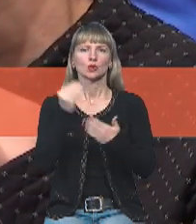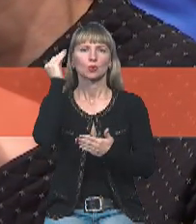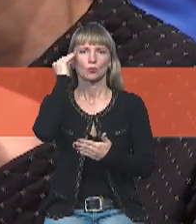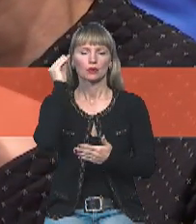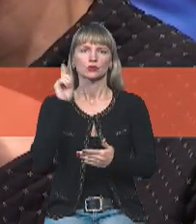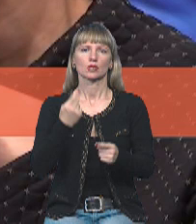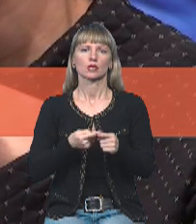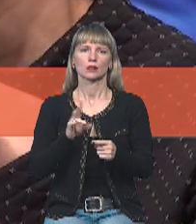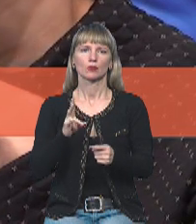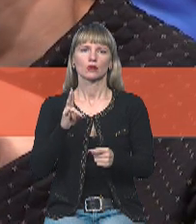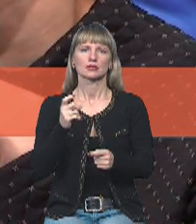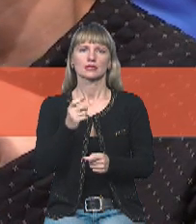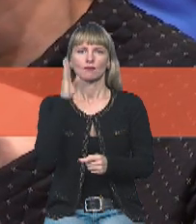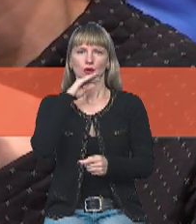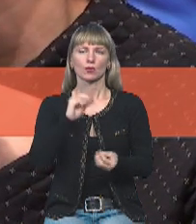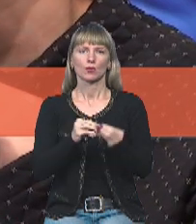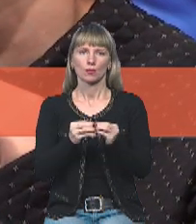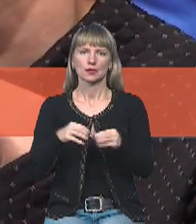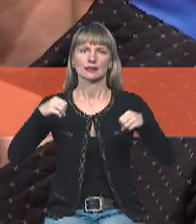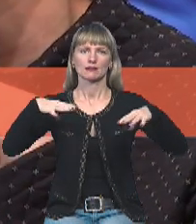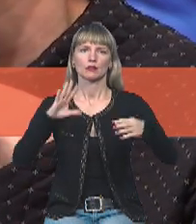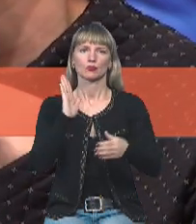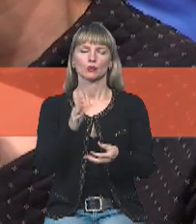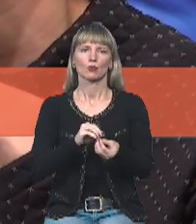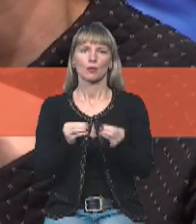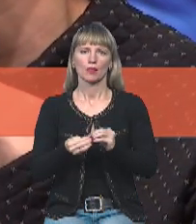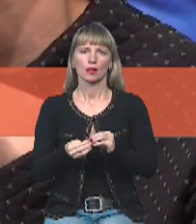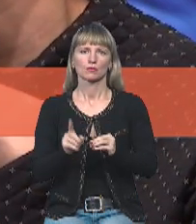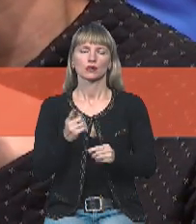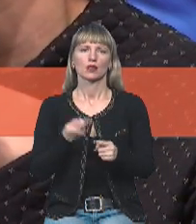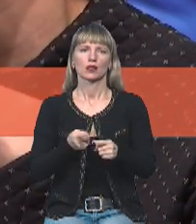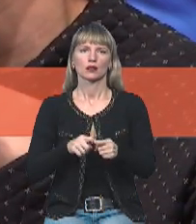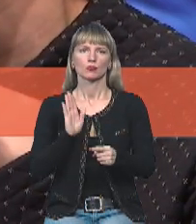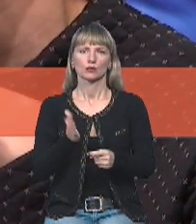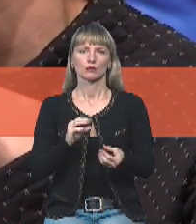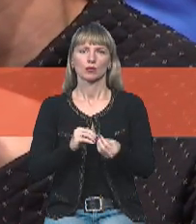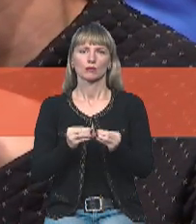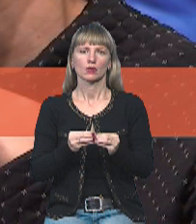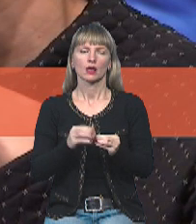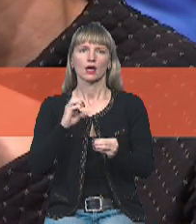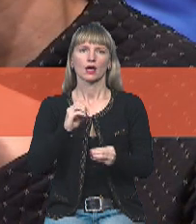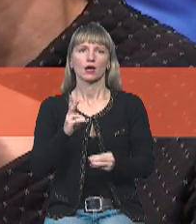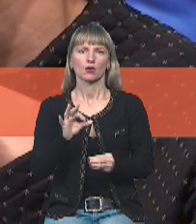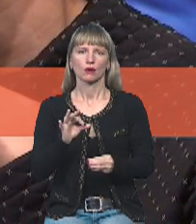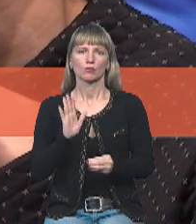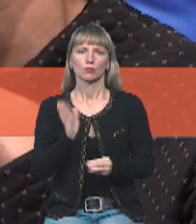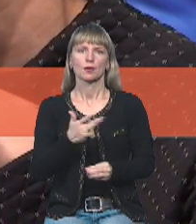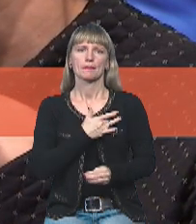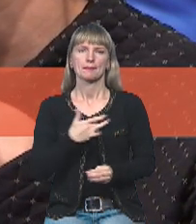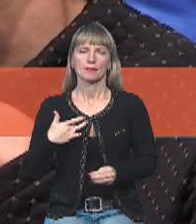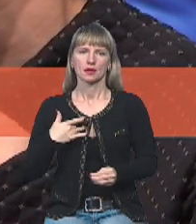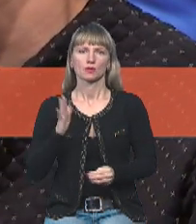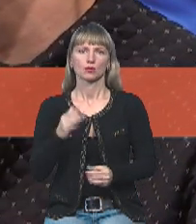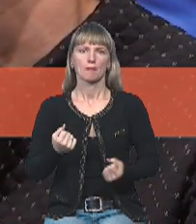будуть і з водою проблеми, зі світлом проблеми, що це будуть проблеми дійсно екологічні, що це буде пил, що це